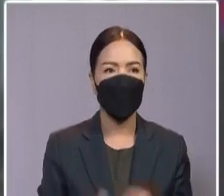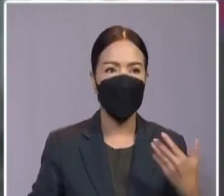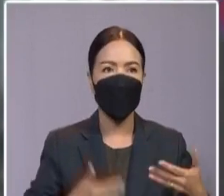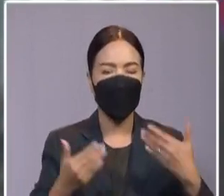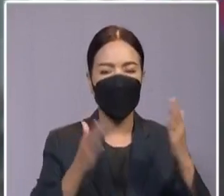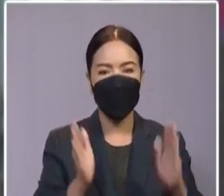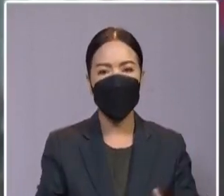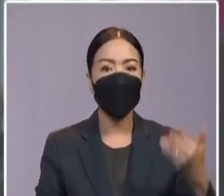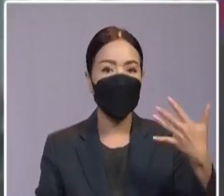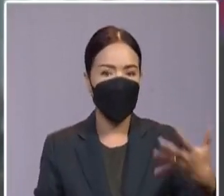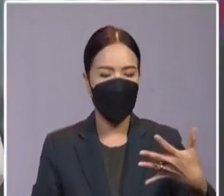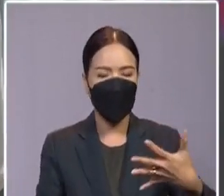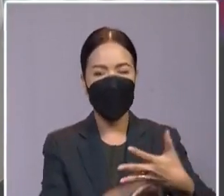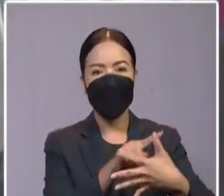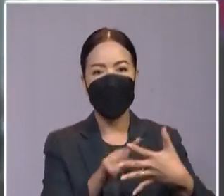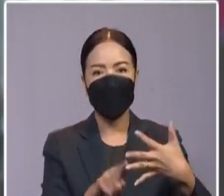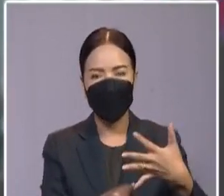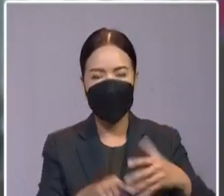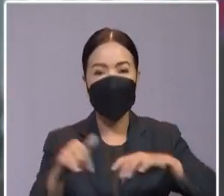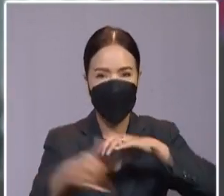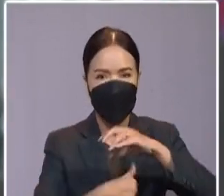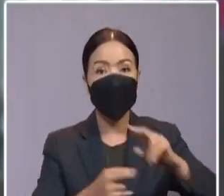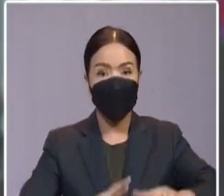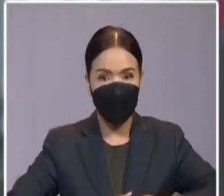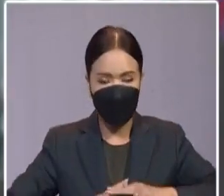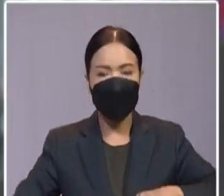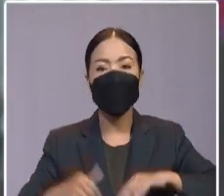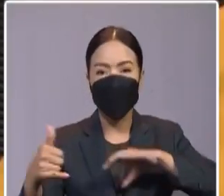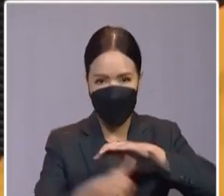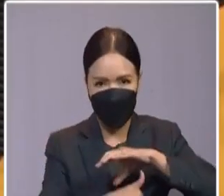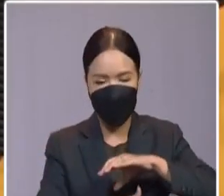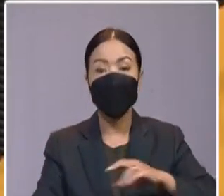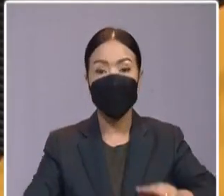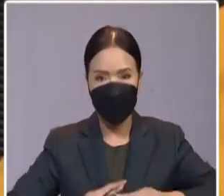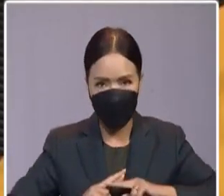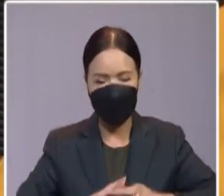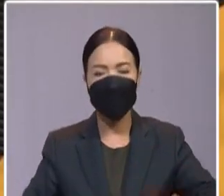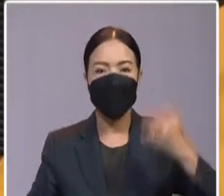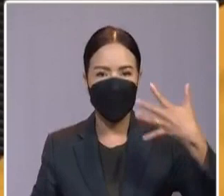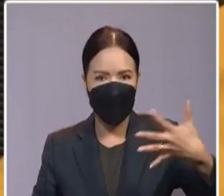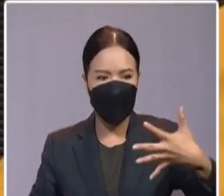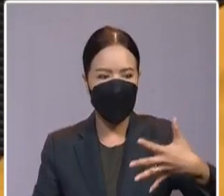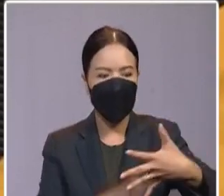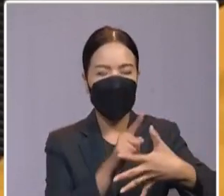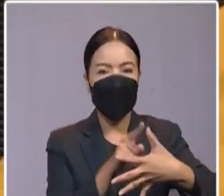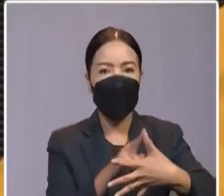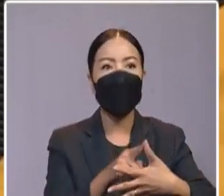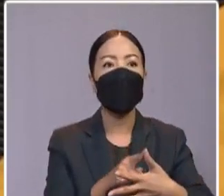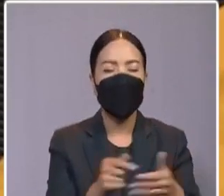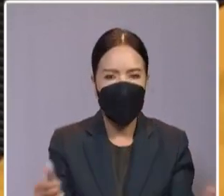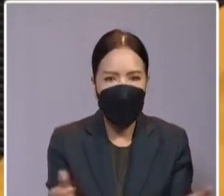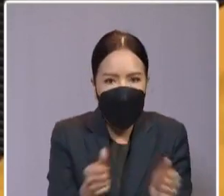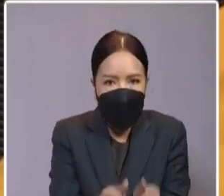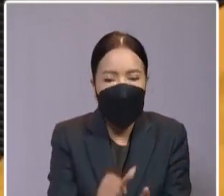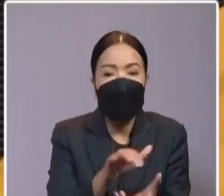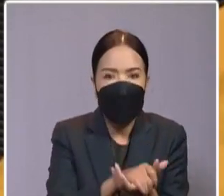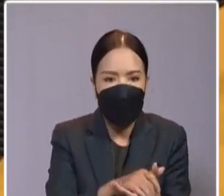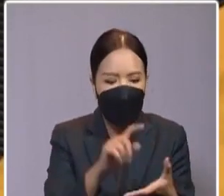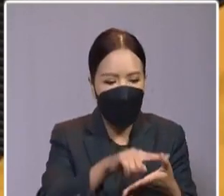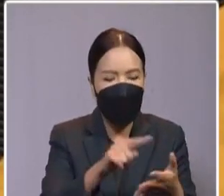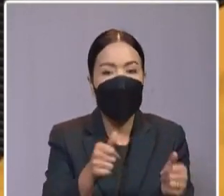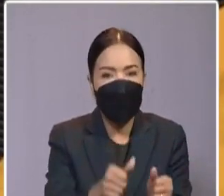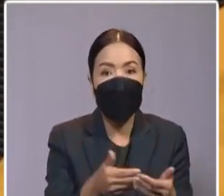แค่ 5อย่างเท่านั้นที่ต้องมาแสดงตัวด้วยตัวเองไม่สามารถที่จะตามตามอิเล็กทรอนิกส์ได้นะก็คือการจดทะเบียนสมรสการ